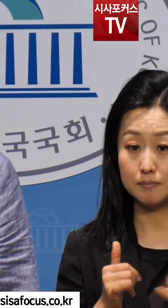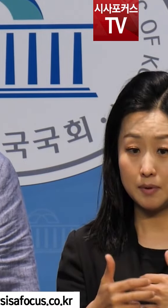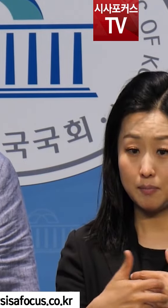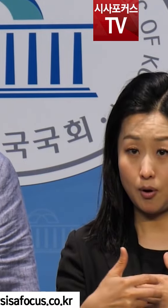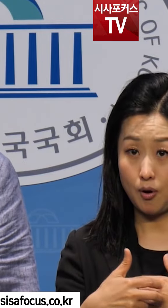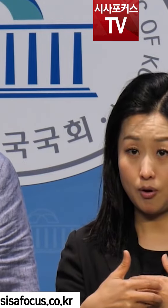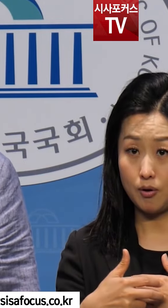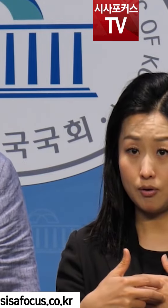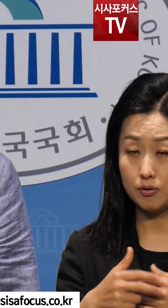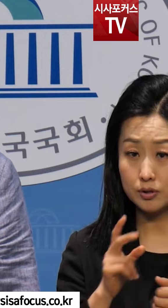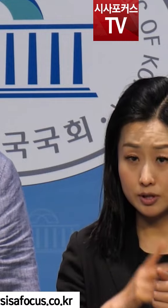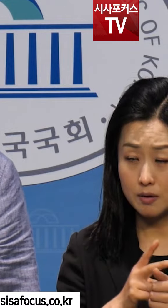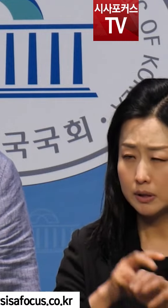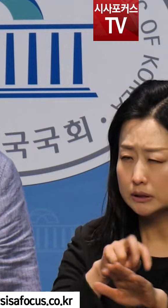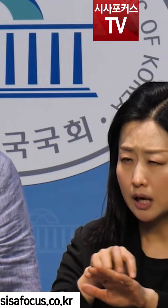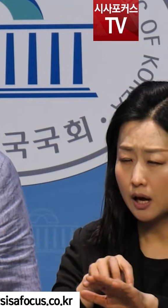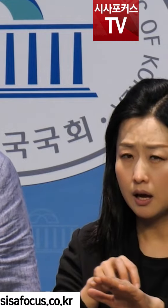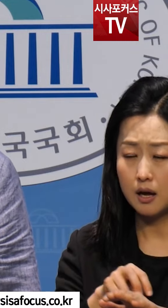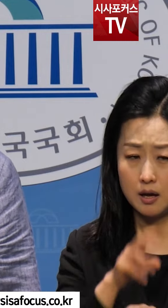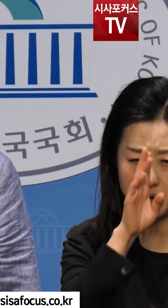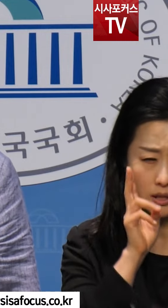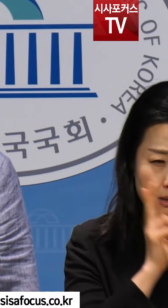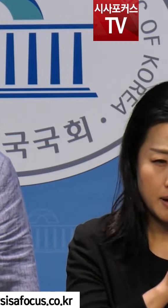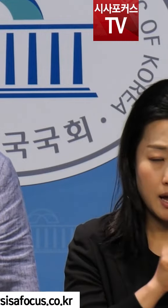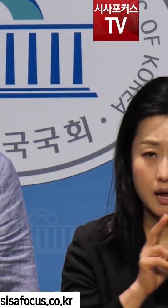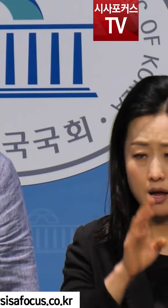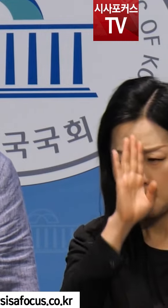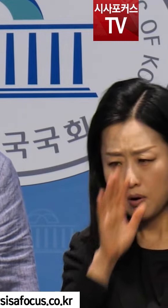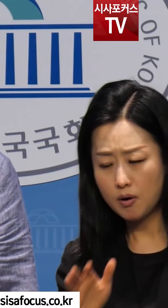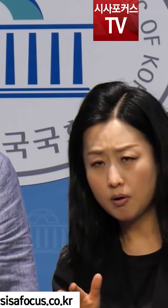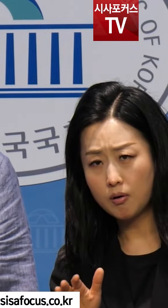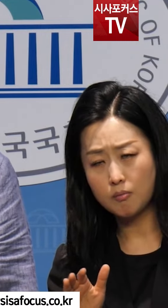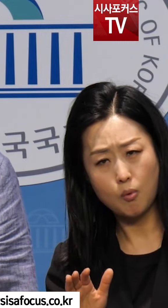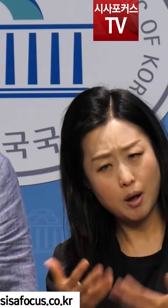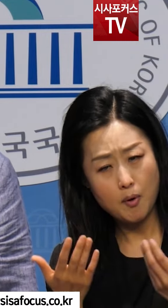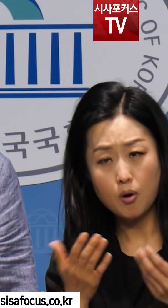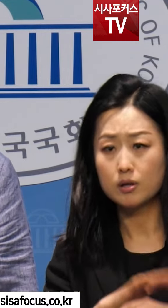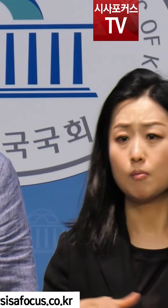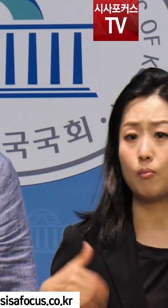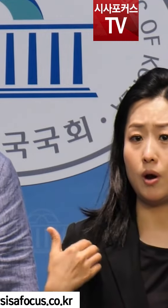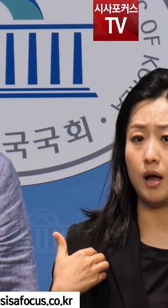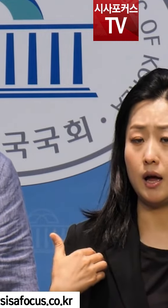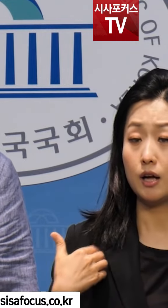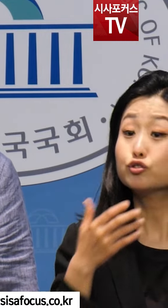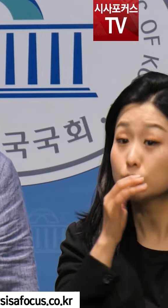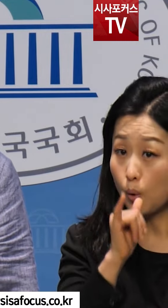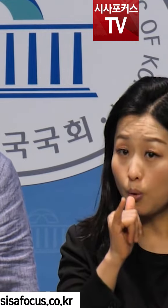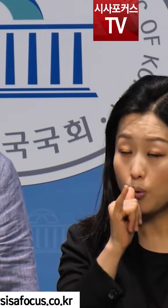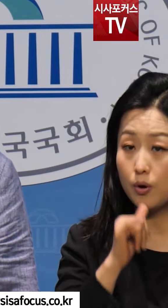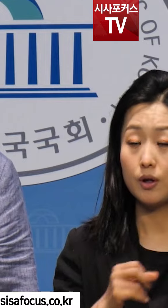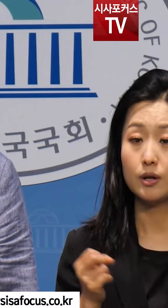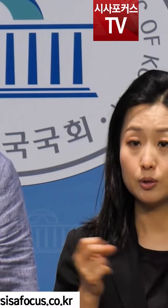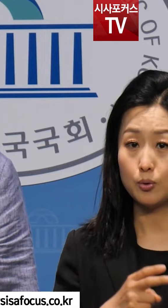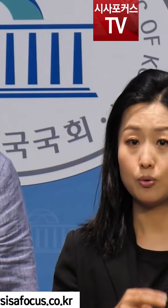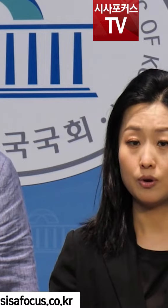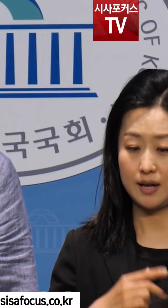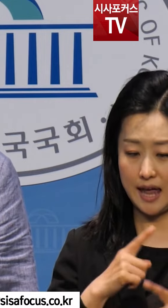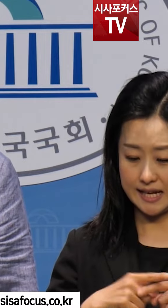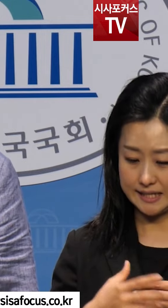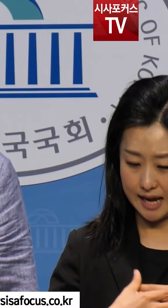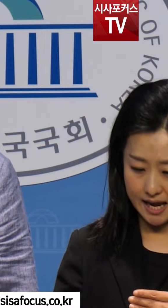진찰해도 경증인지 중증인지 판단이 어려운 경우가 많고 혈액검사나 엑스레이, CT, MRI